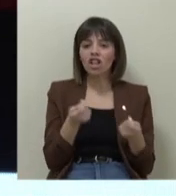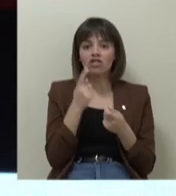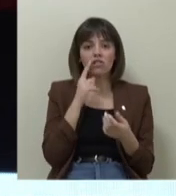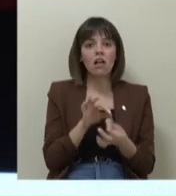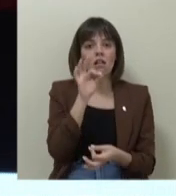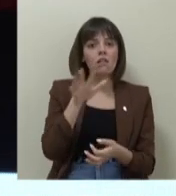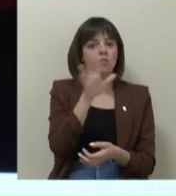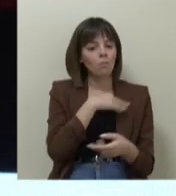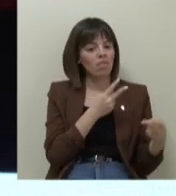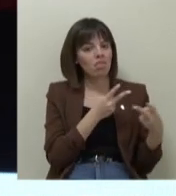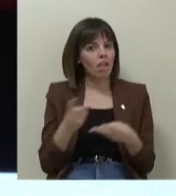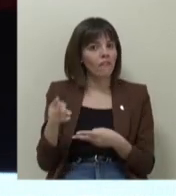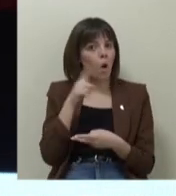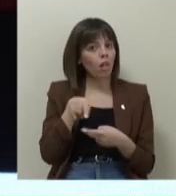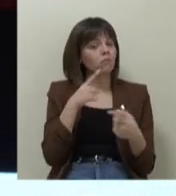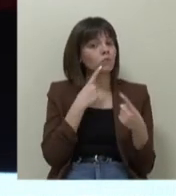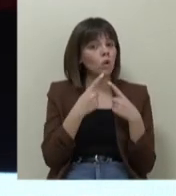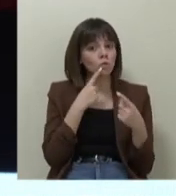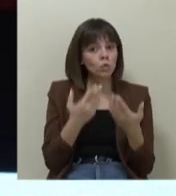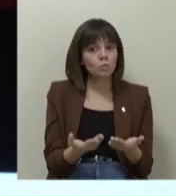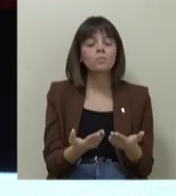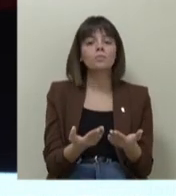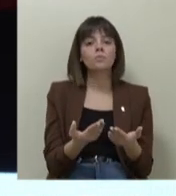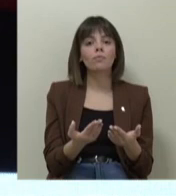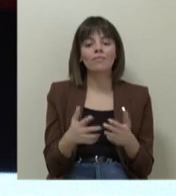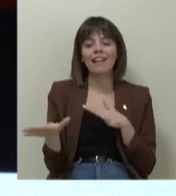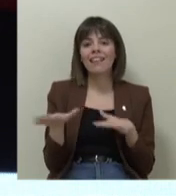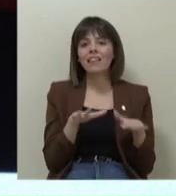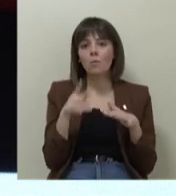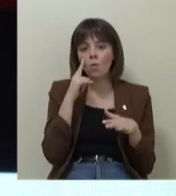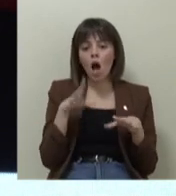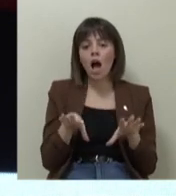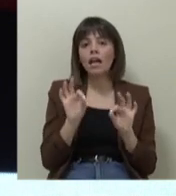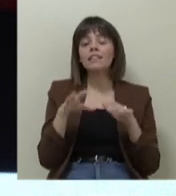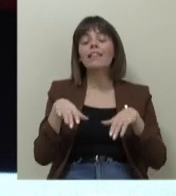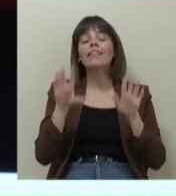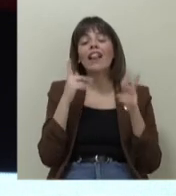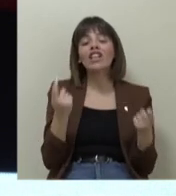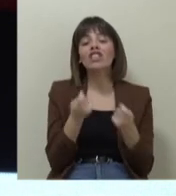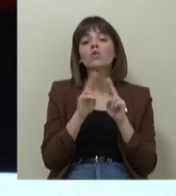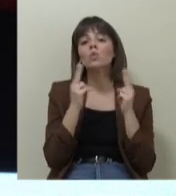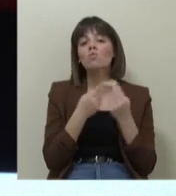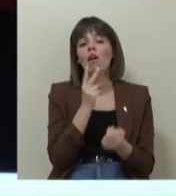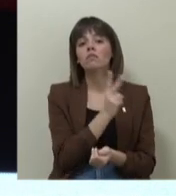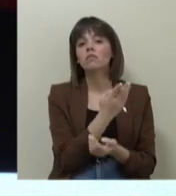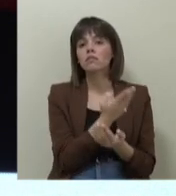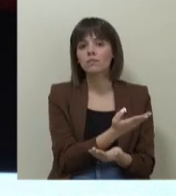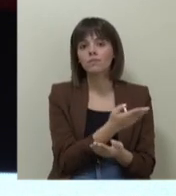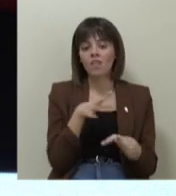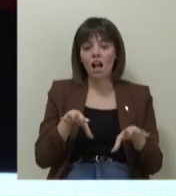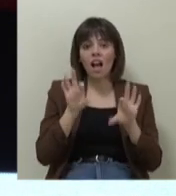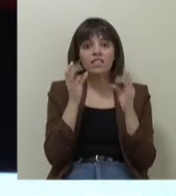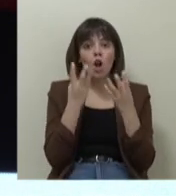da davet ettiler. Onlarla da konuştum. Depreme hazır değil iş dünyası.